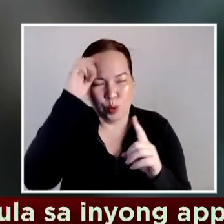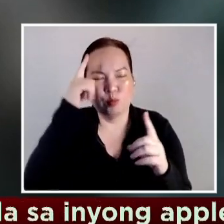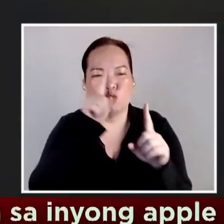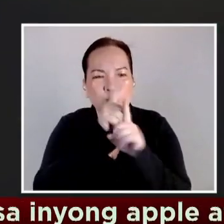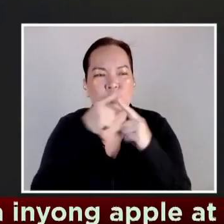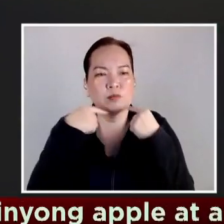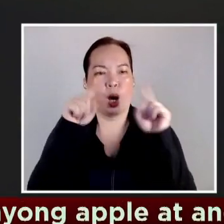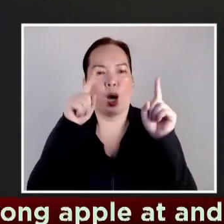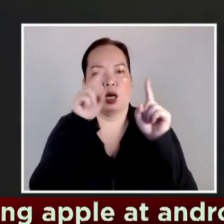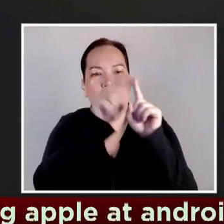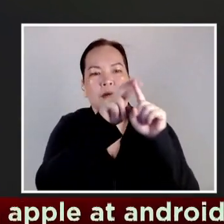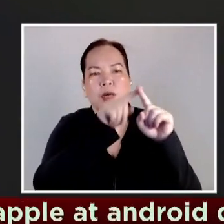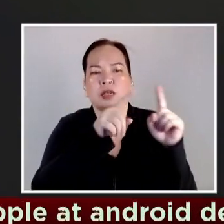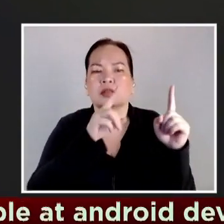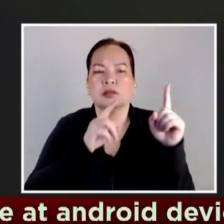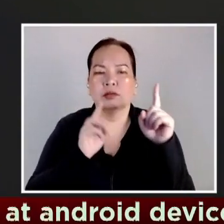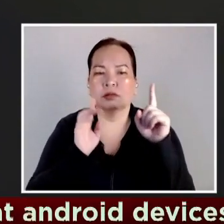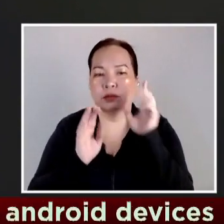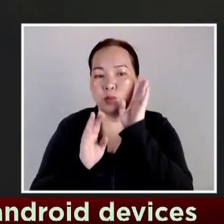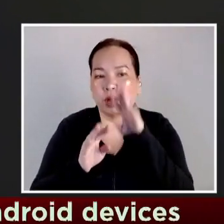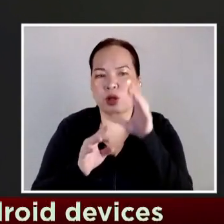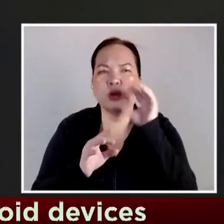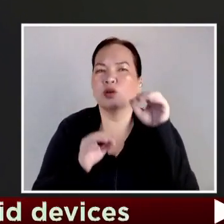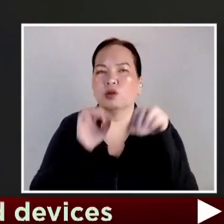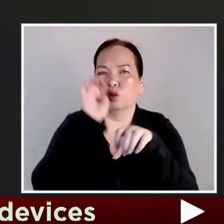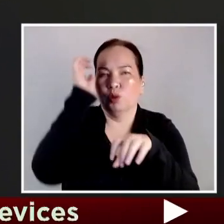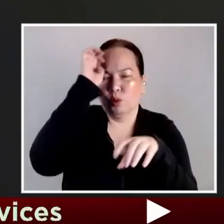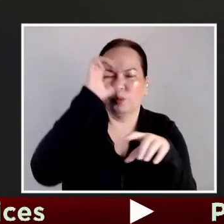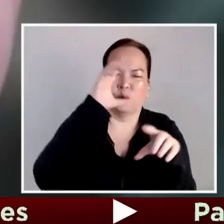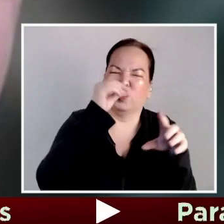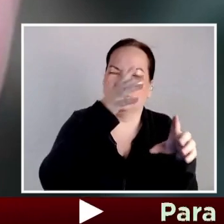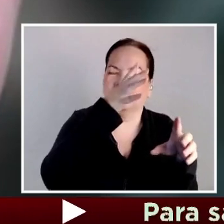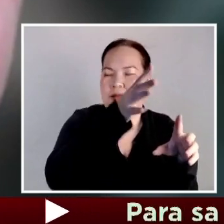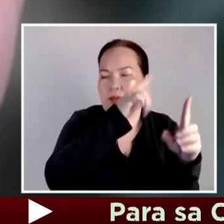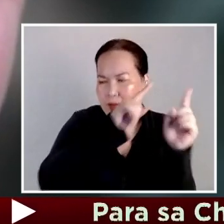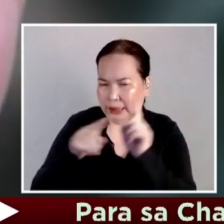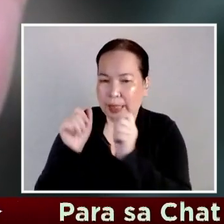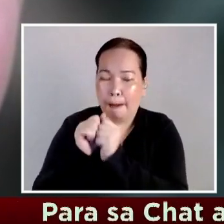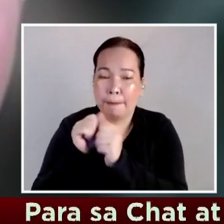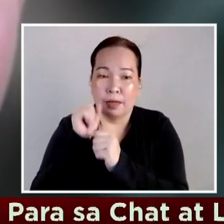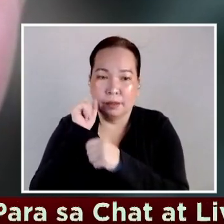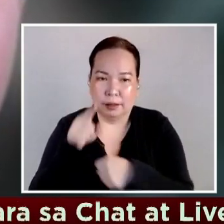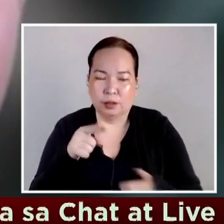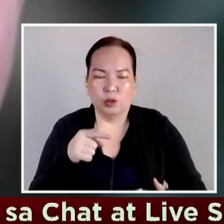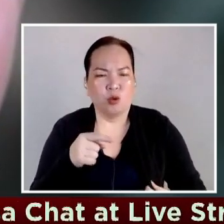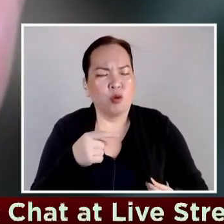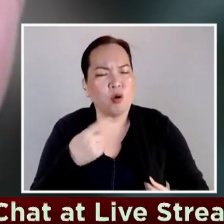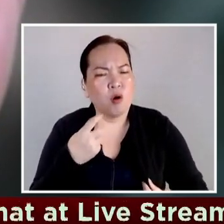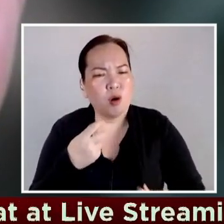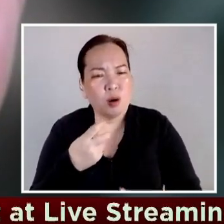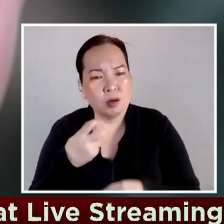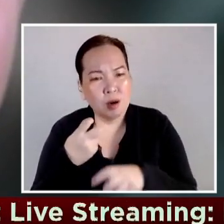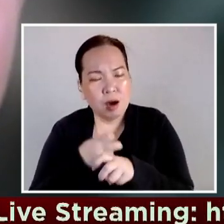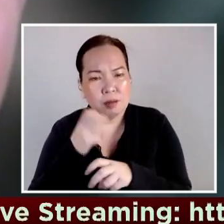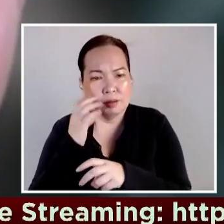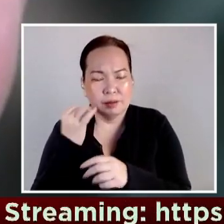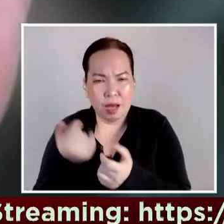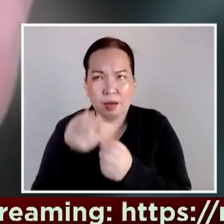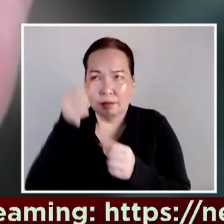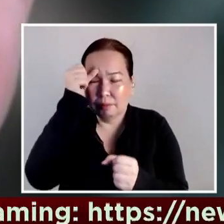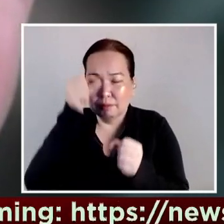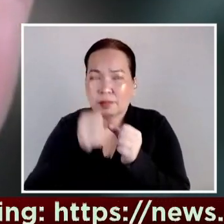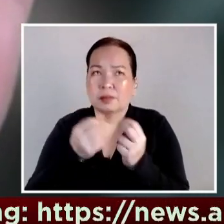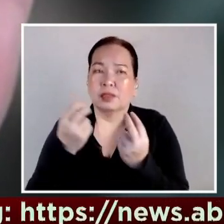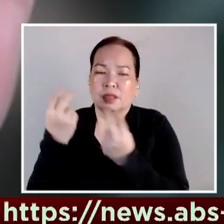said, I'm not gonna work here. You need me. I need to be there. It's so difficult, but you know, you